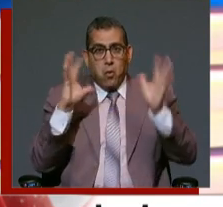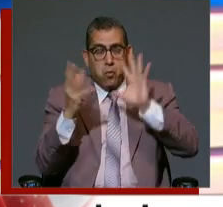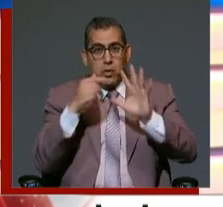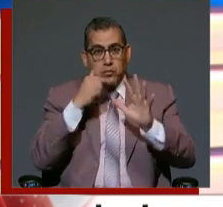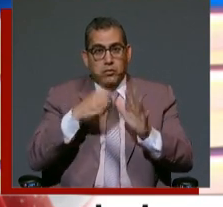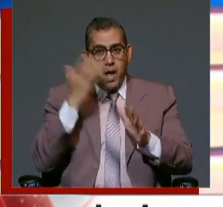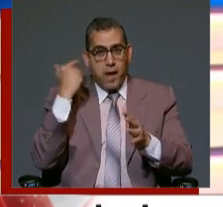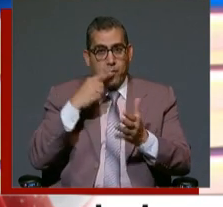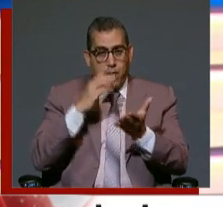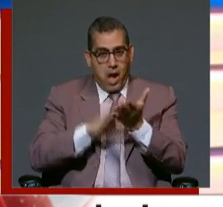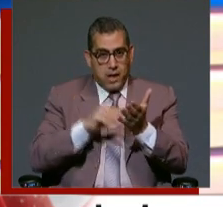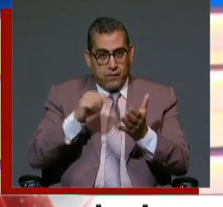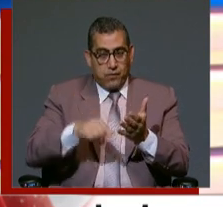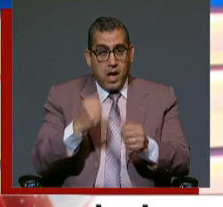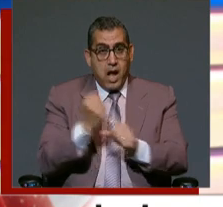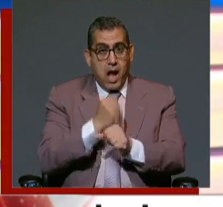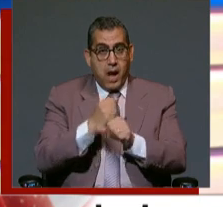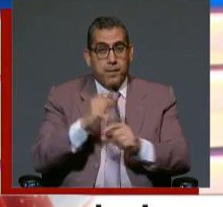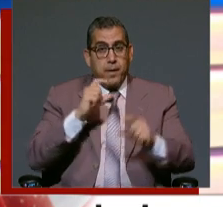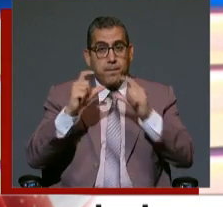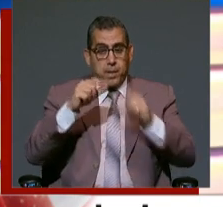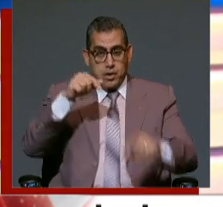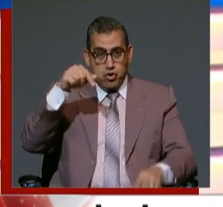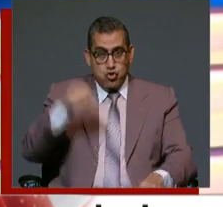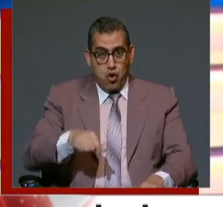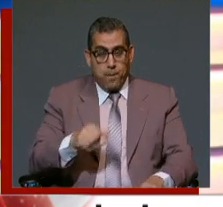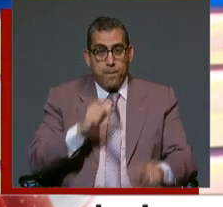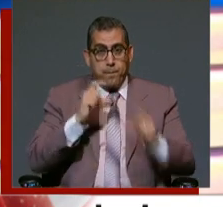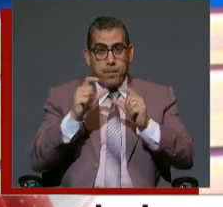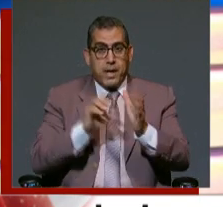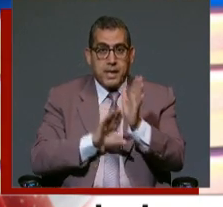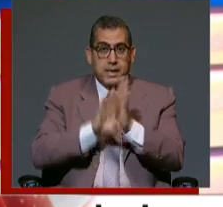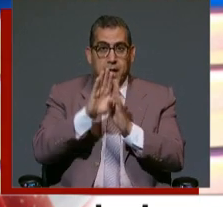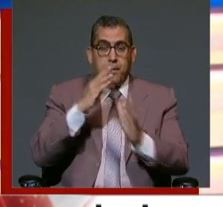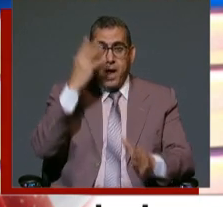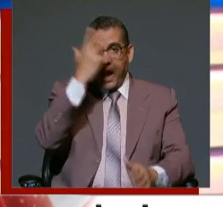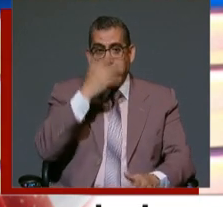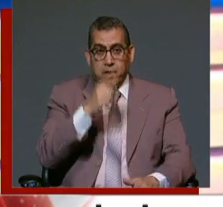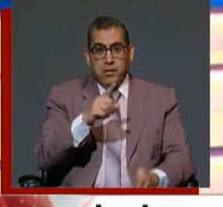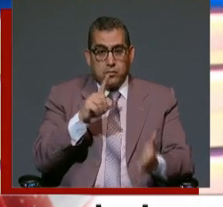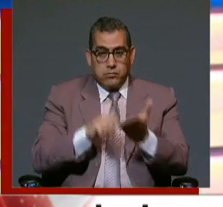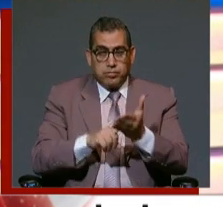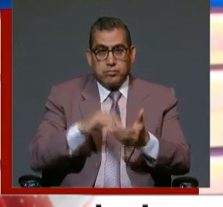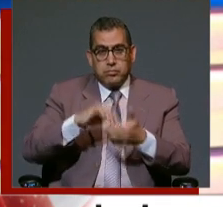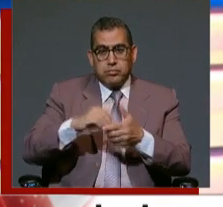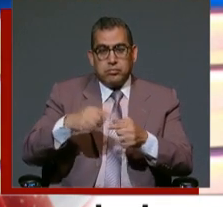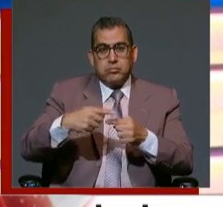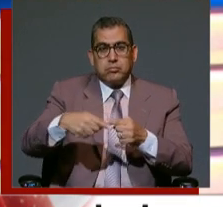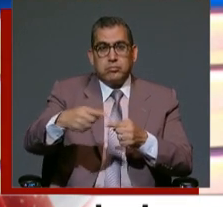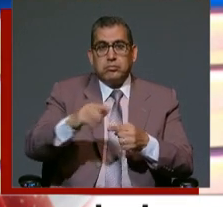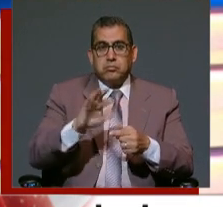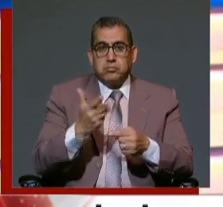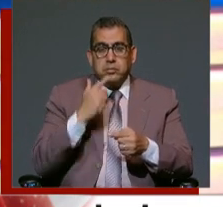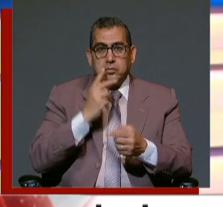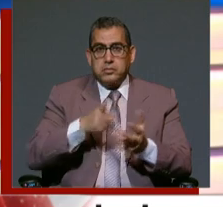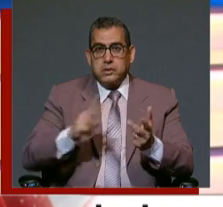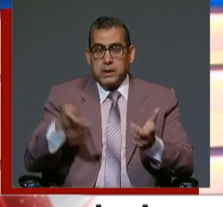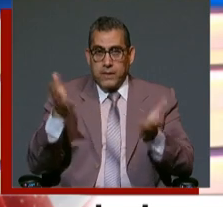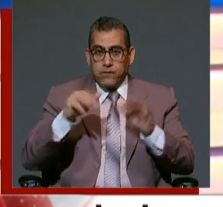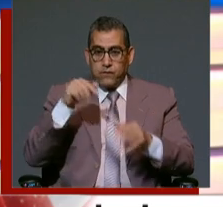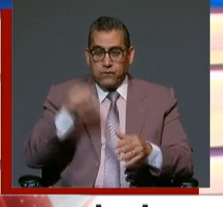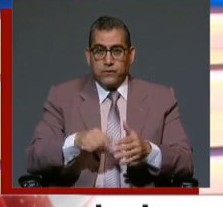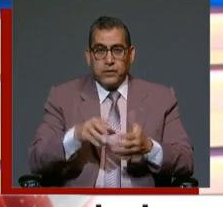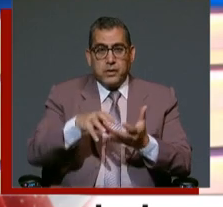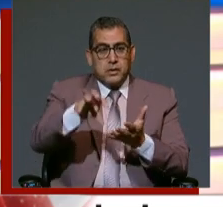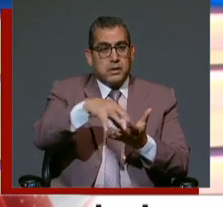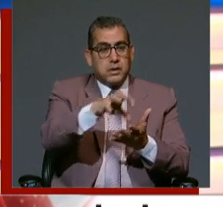لحضراتكم. أعمال البنك هذه المرة بنك التنمية الإفريقي تمتد إلى قطاعات متعددة، إلى قطاعات